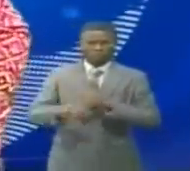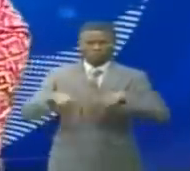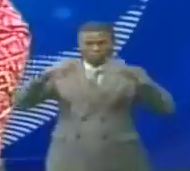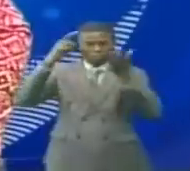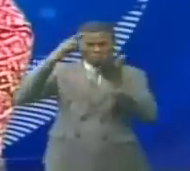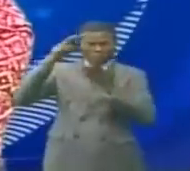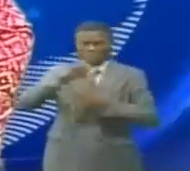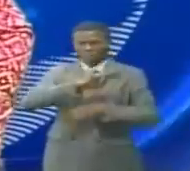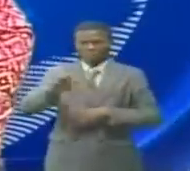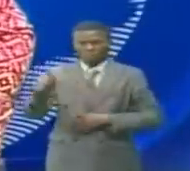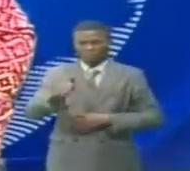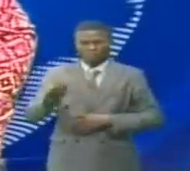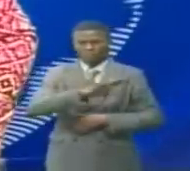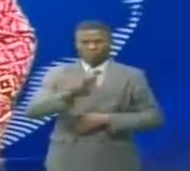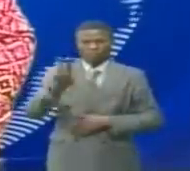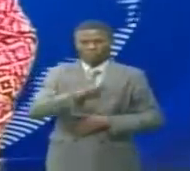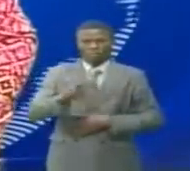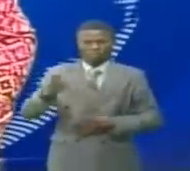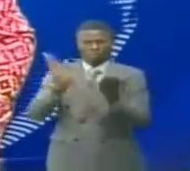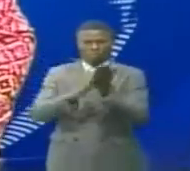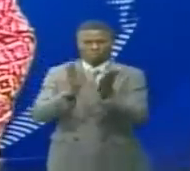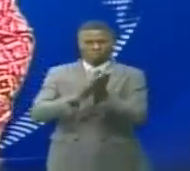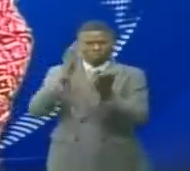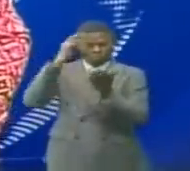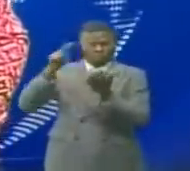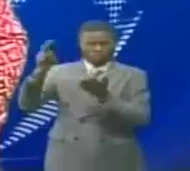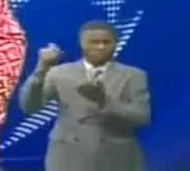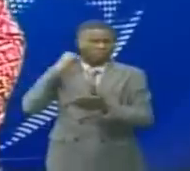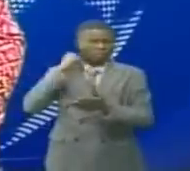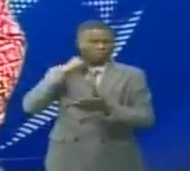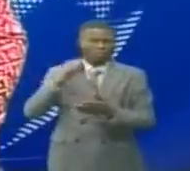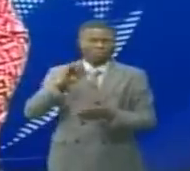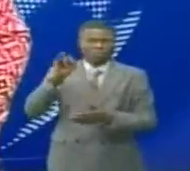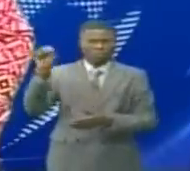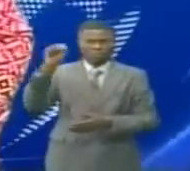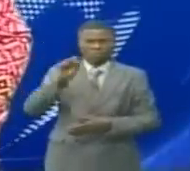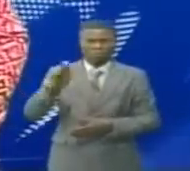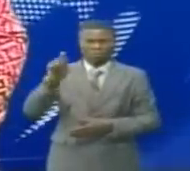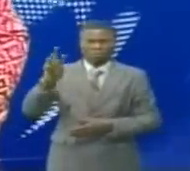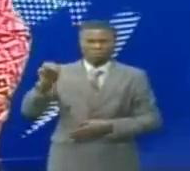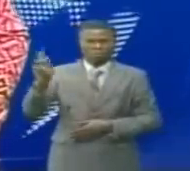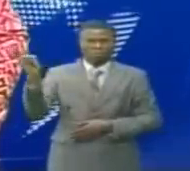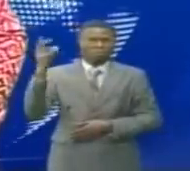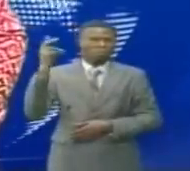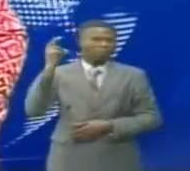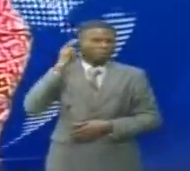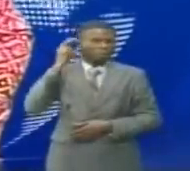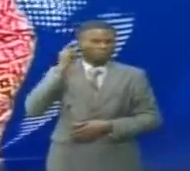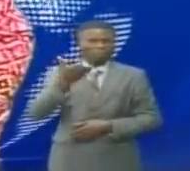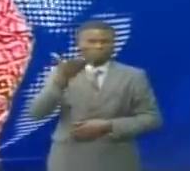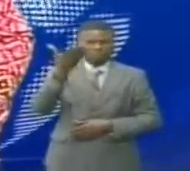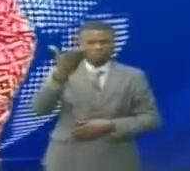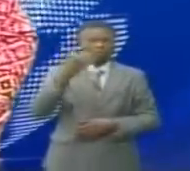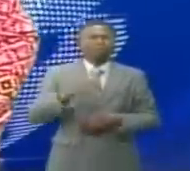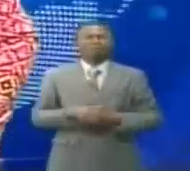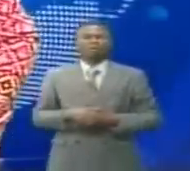académique 2021-2022 à l'Institut supérieur des techniques médicales, STEM Kananga. Un commentaire d'Eliange Atassa.